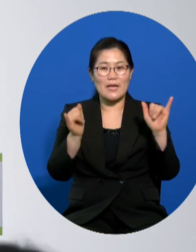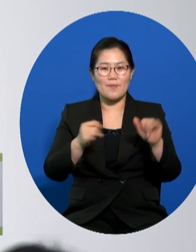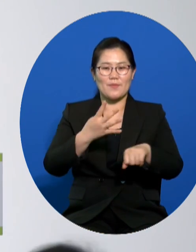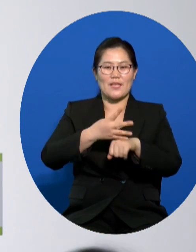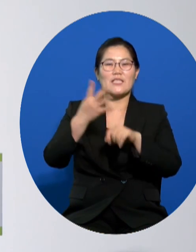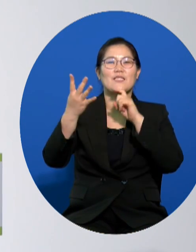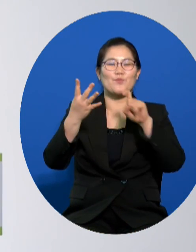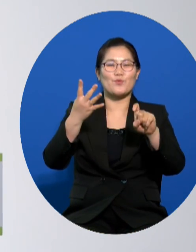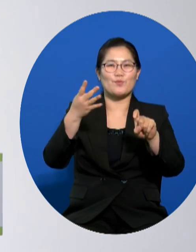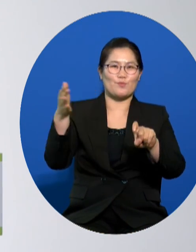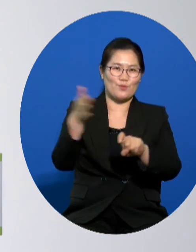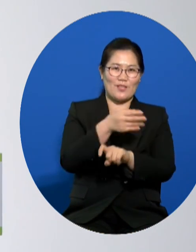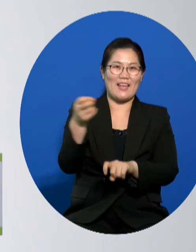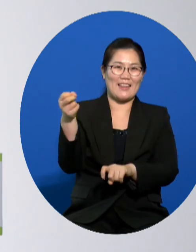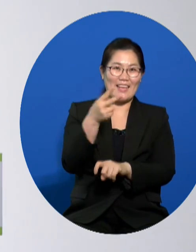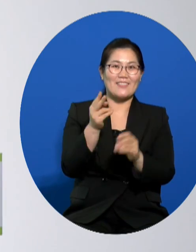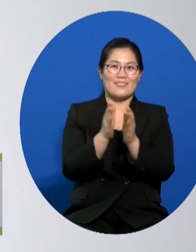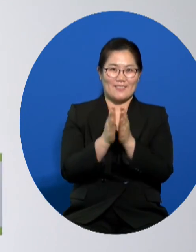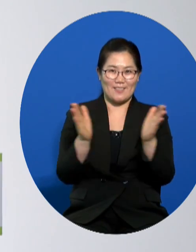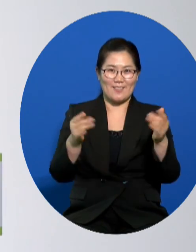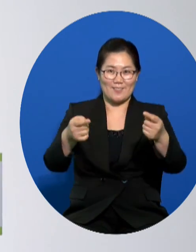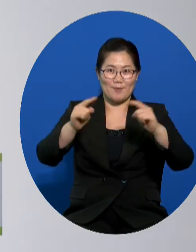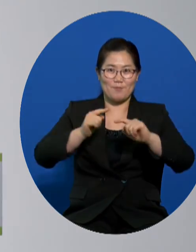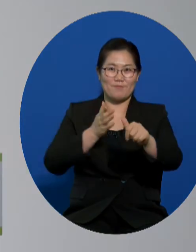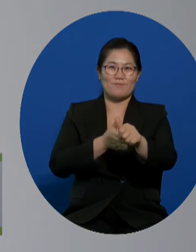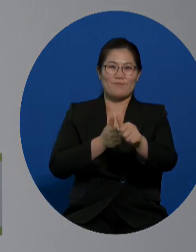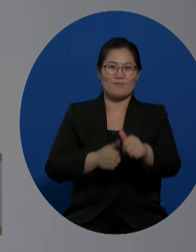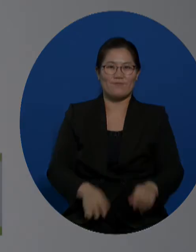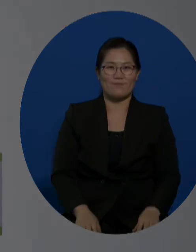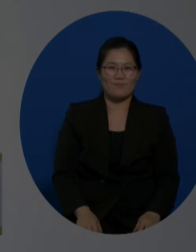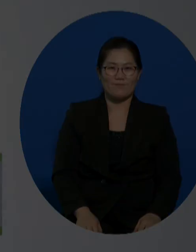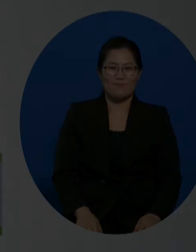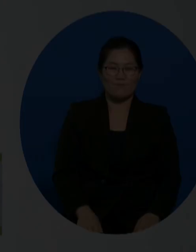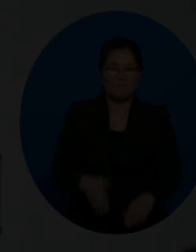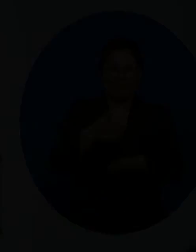10분부터 진행되는 기조 세션 함께 해 주시기 바랍니다. 잠시 후에 뵙겠습니다. 고맙습니다.